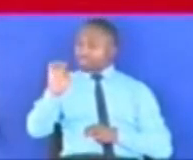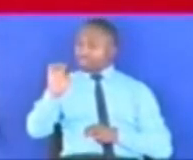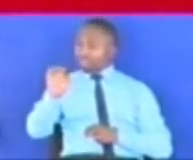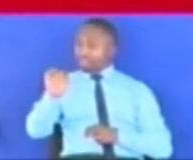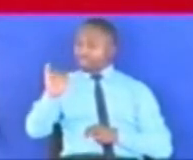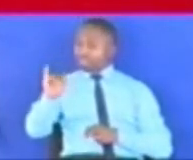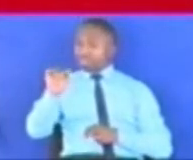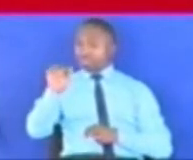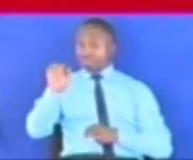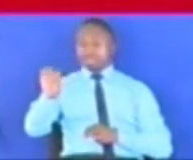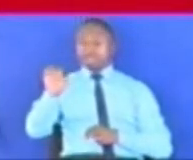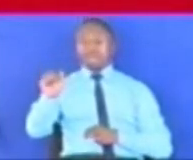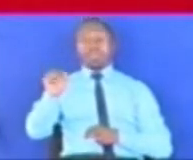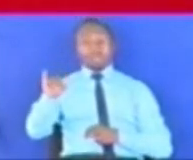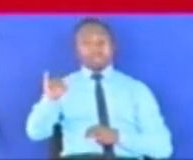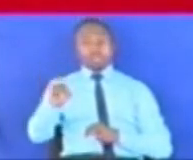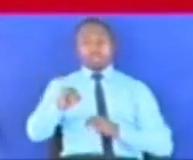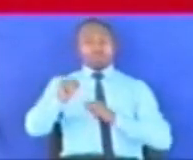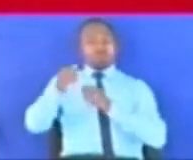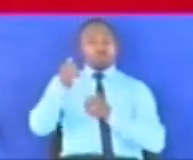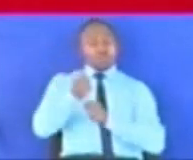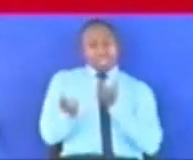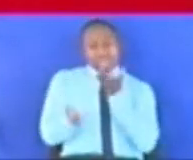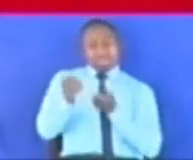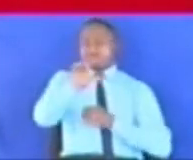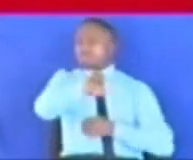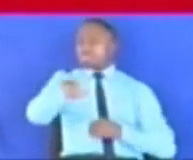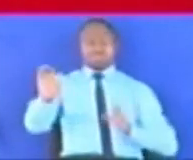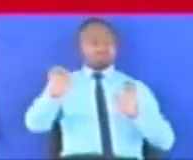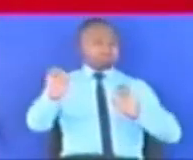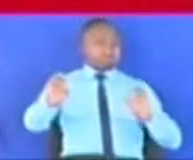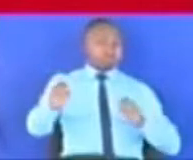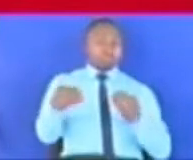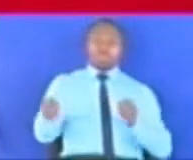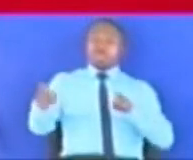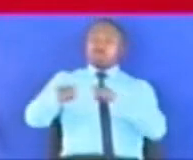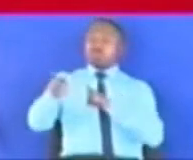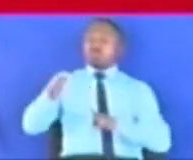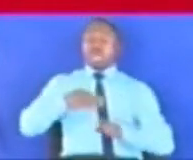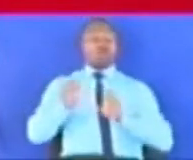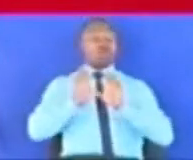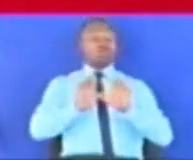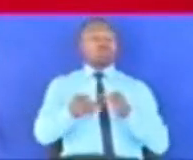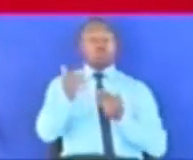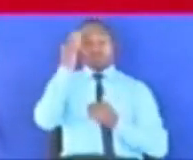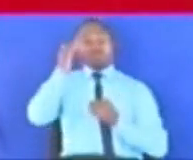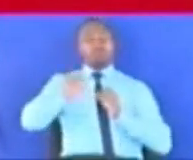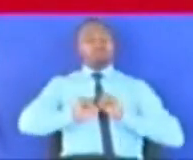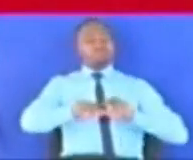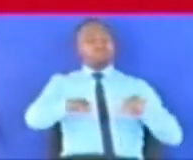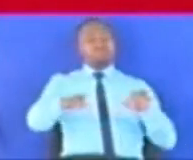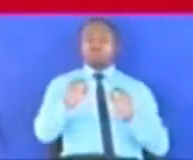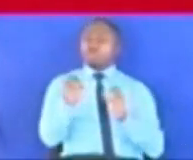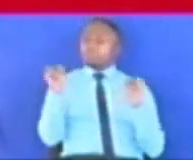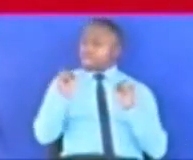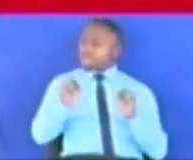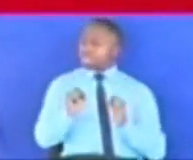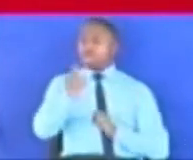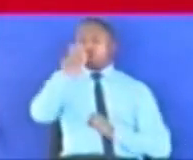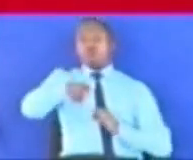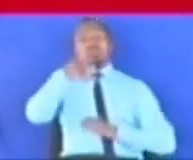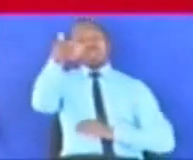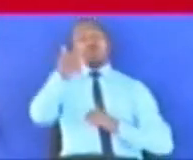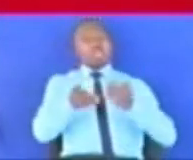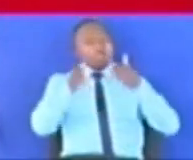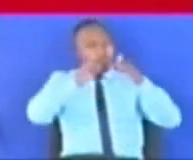haikufanyika. Hivyo tabakia ya mazangu wasukuma kuwa ni wagonjwa ambukizi makubwa ya malaria na watapata vifo vingi